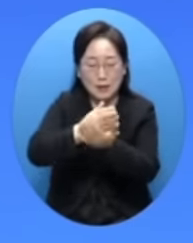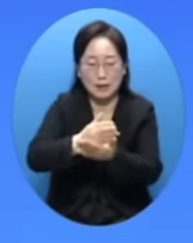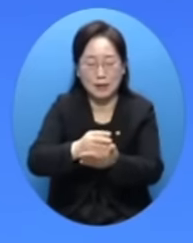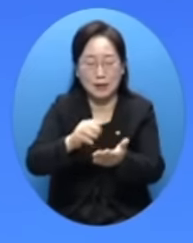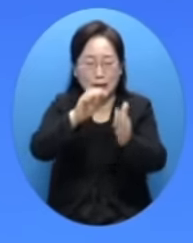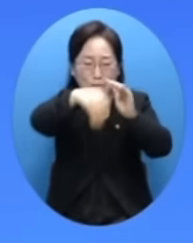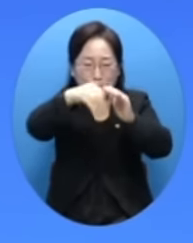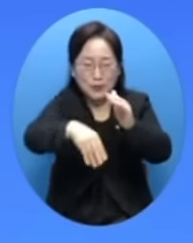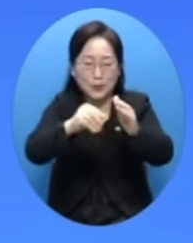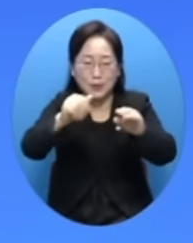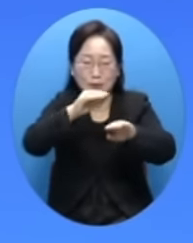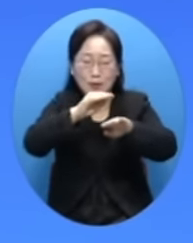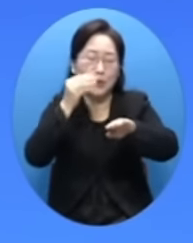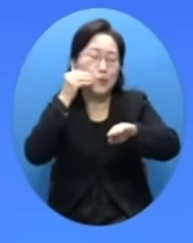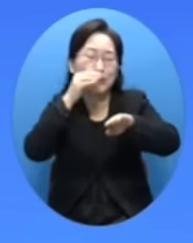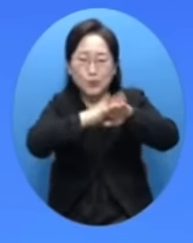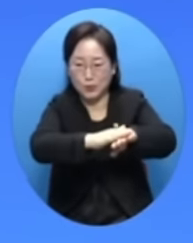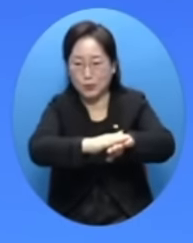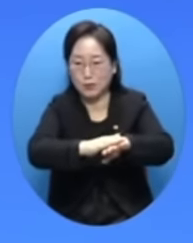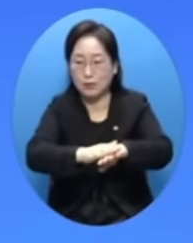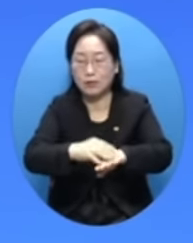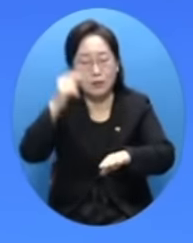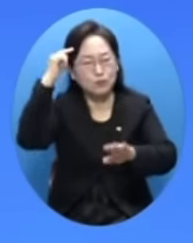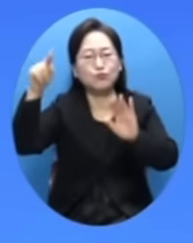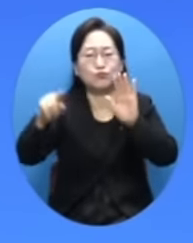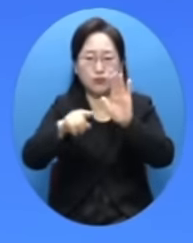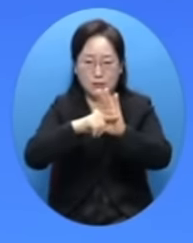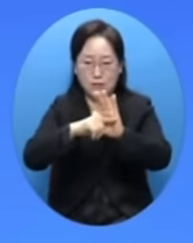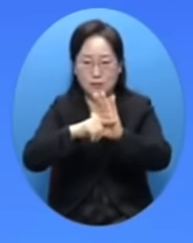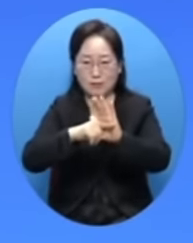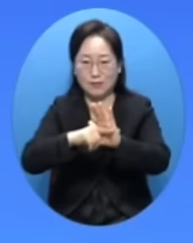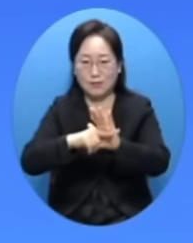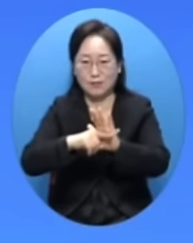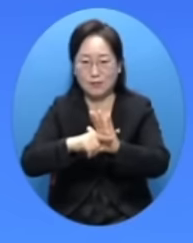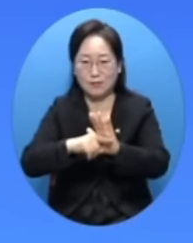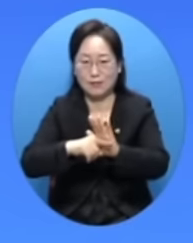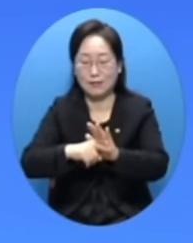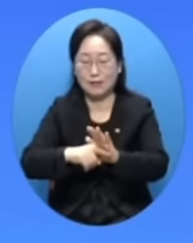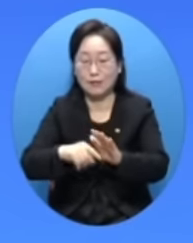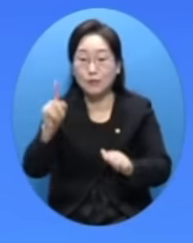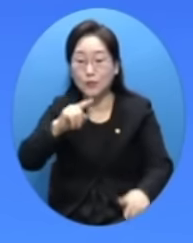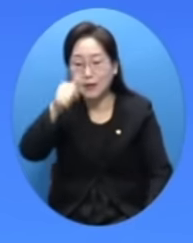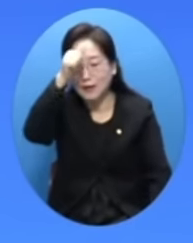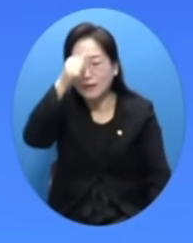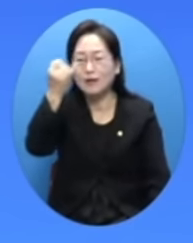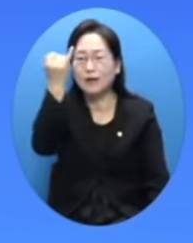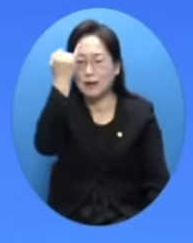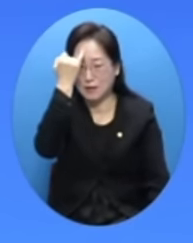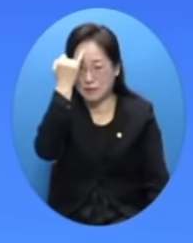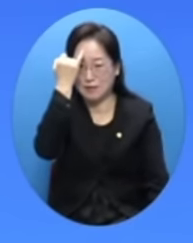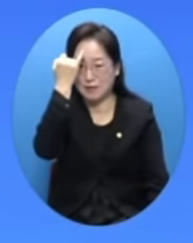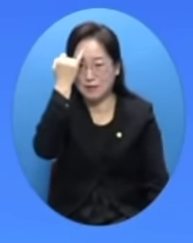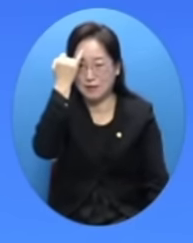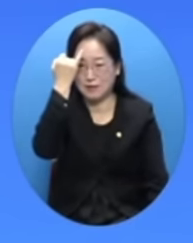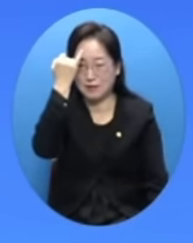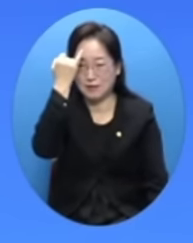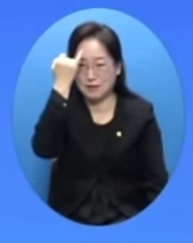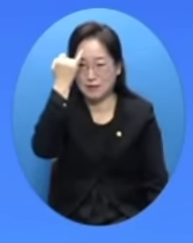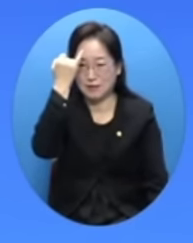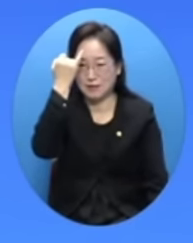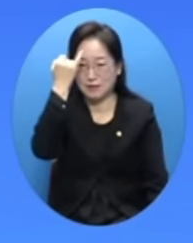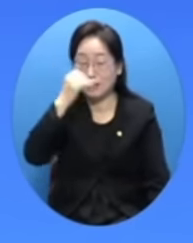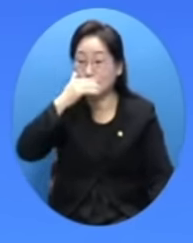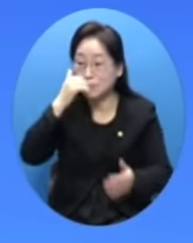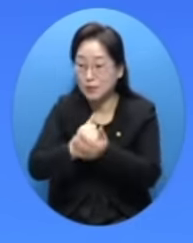되겠다이 부정적인 생각 이것은 아담과 하와가